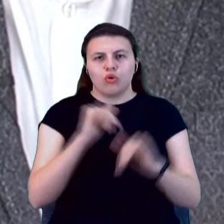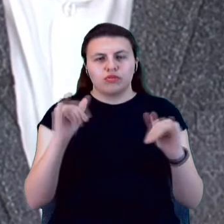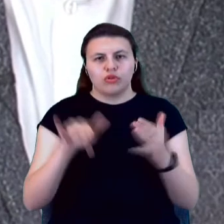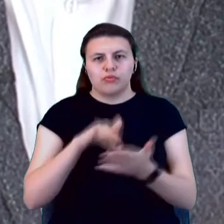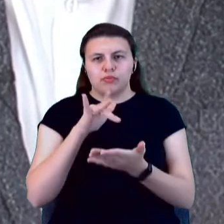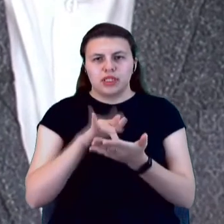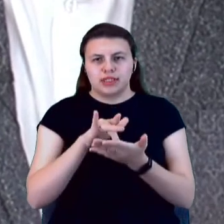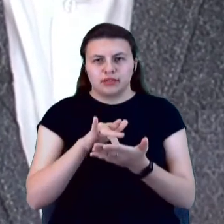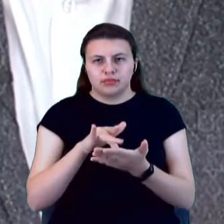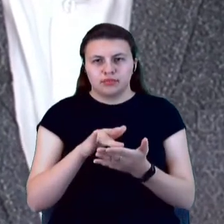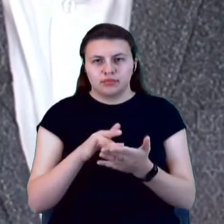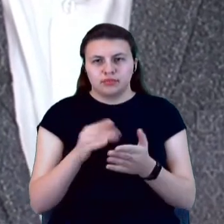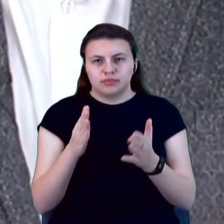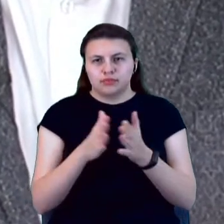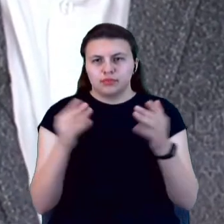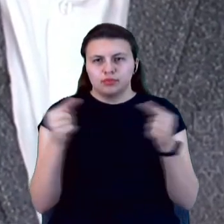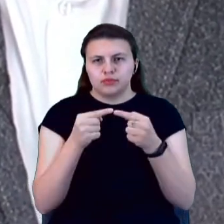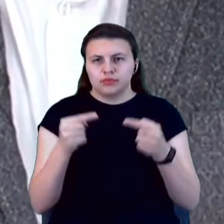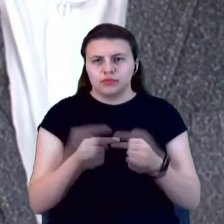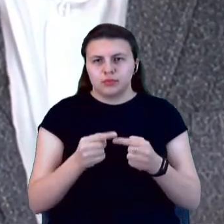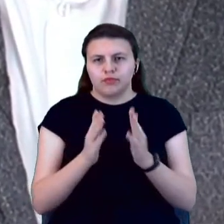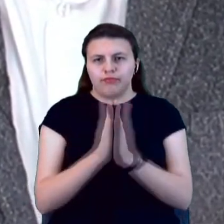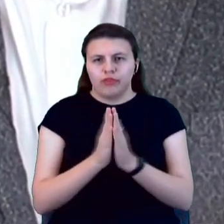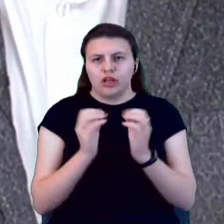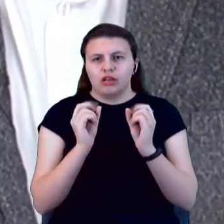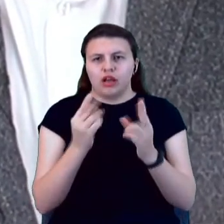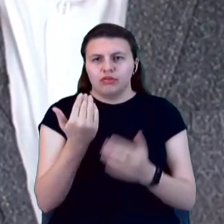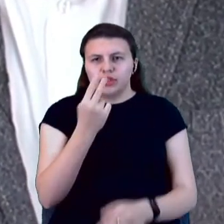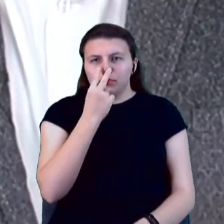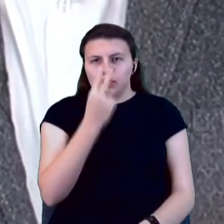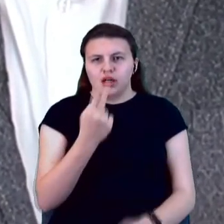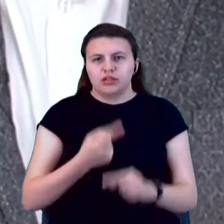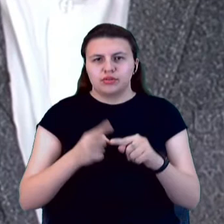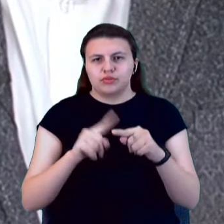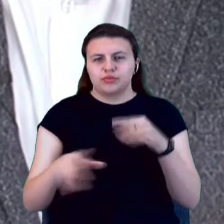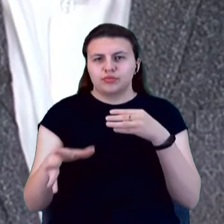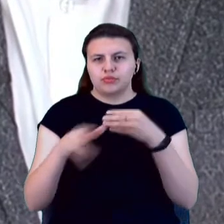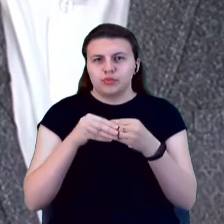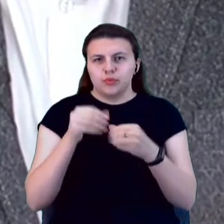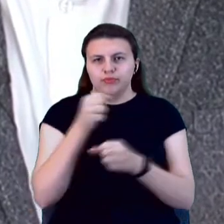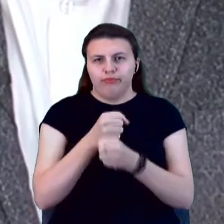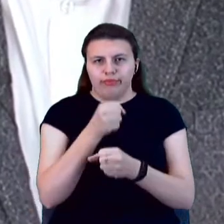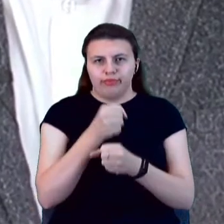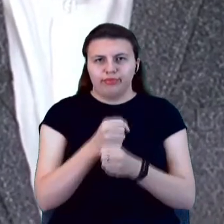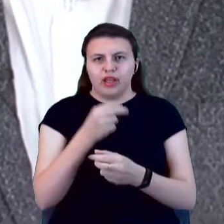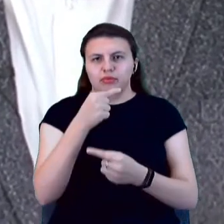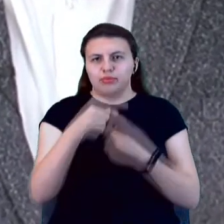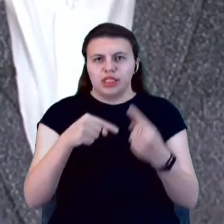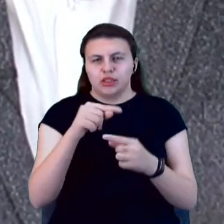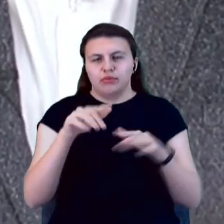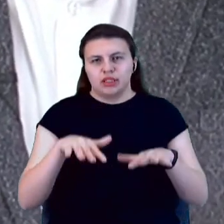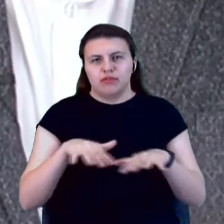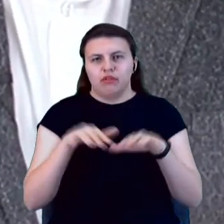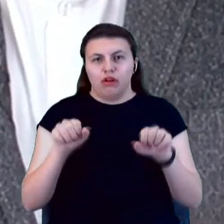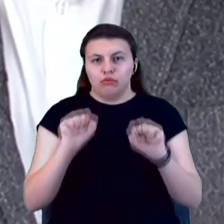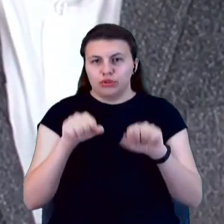Давайте більш конкретно, будь ласка, яким чином ви бачите ось цю співпрацю бізнесу і місцевої місцевої влади. Чи можете ви зараз